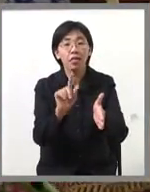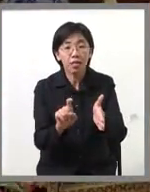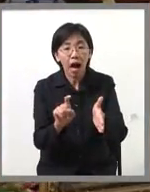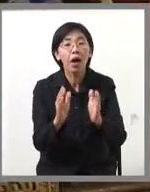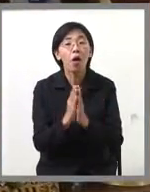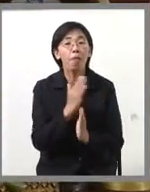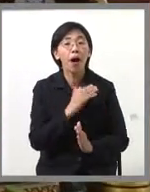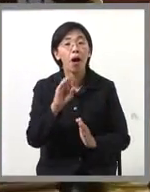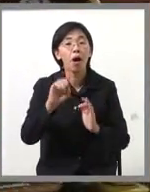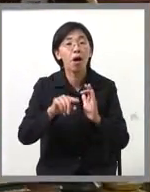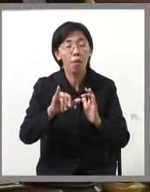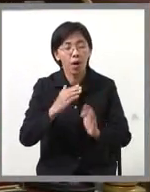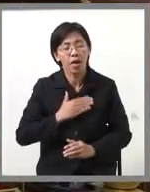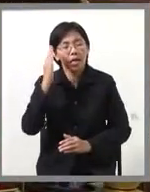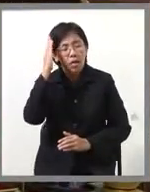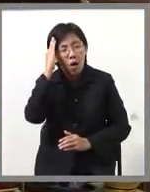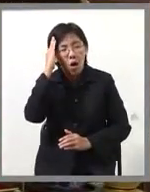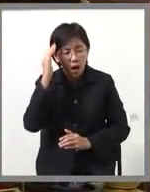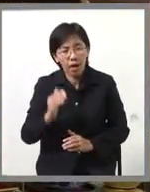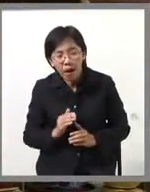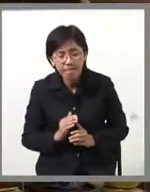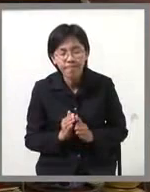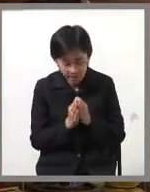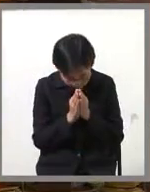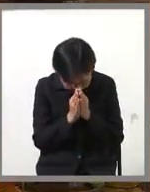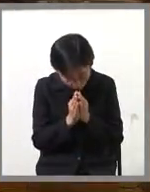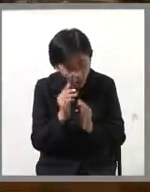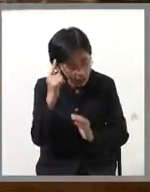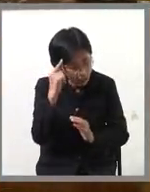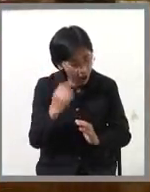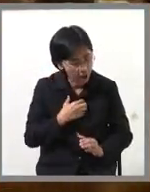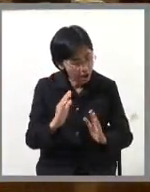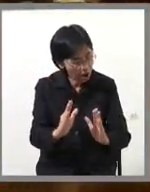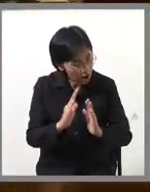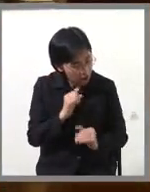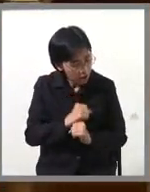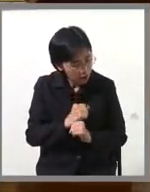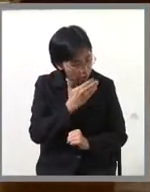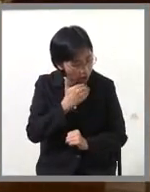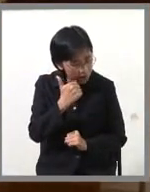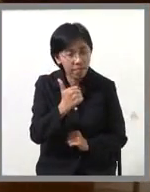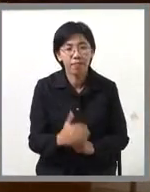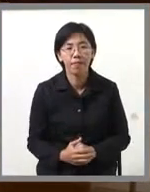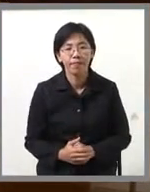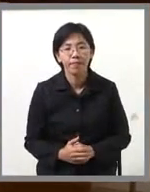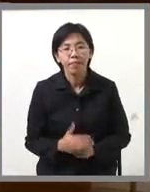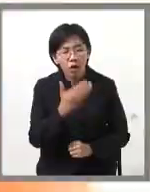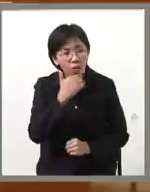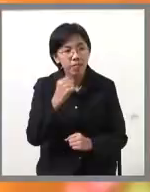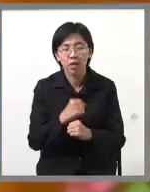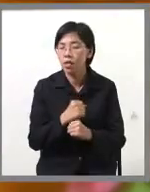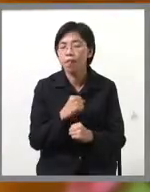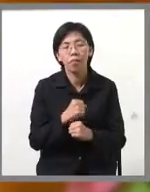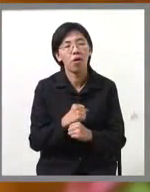าพยายามยังไงให้พยายามให้มีจิตใจเดินตามหลวงพ่อในทางที่ดีงามนั่นแหละก็ยึดปฏิป